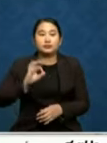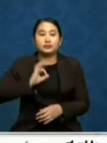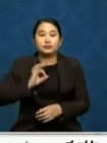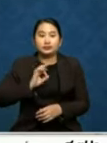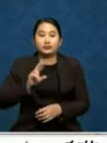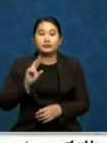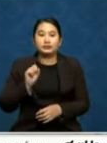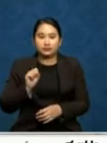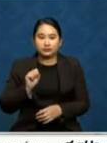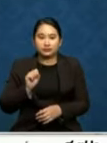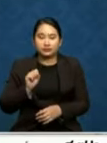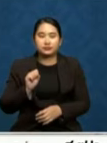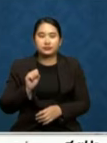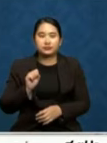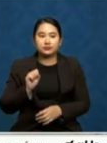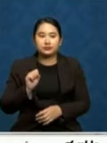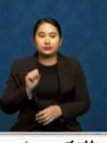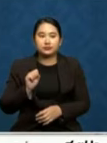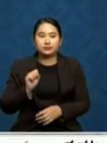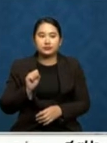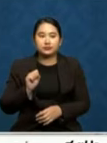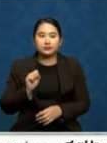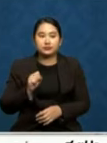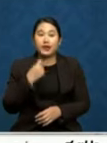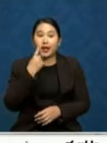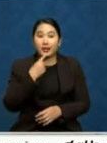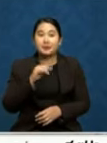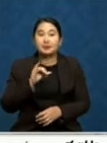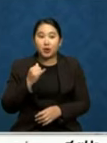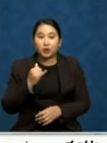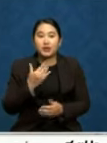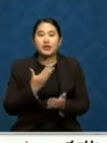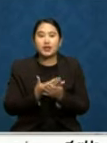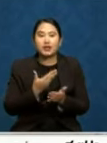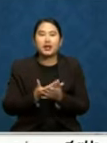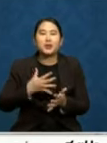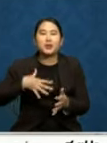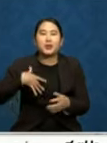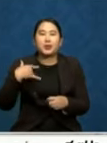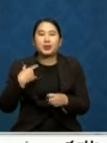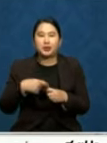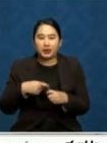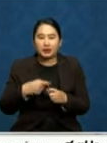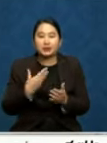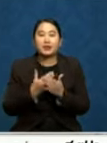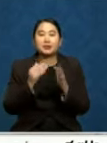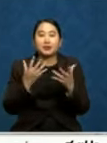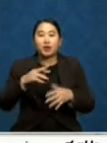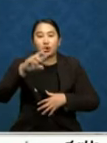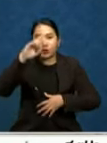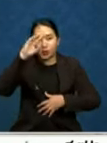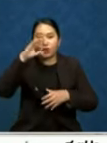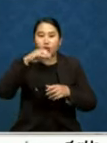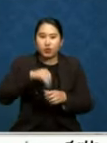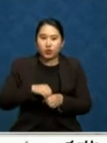าซึ่งมีบางท่านมีฐานะที่ลำบากนะครับมีโรคประจำตัว